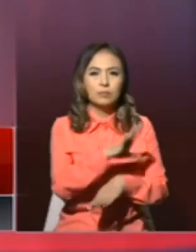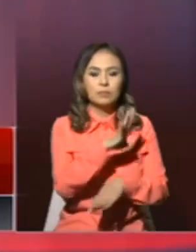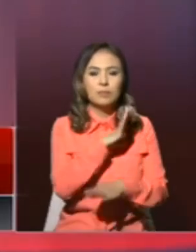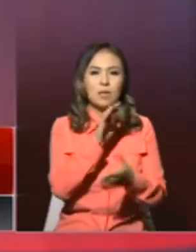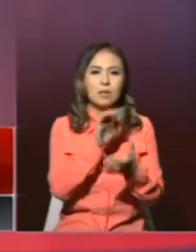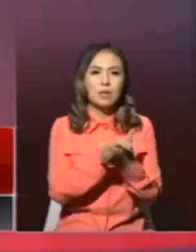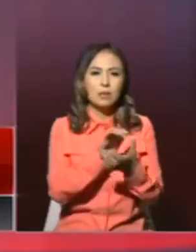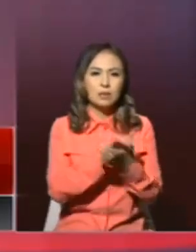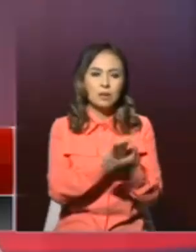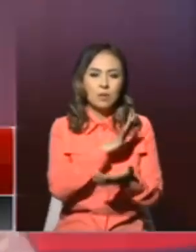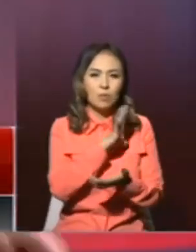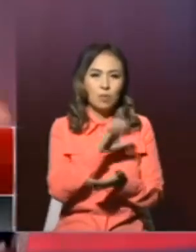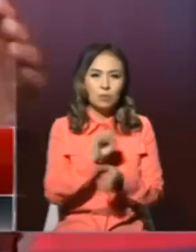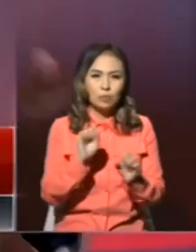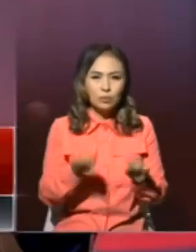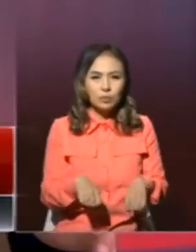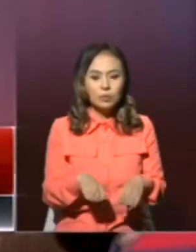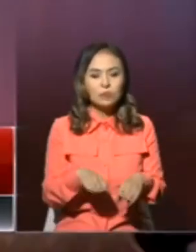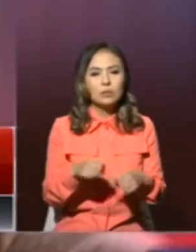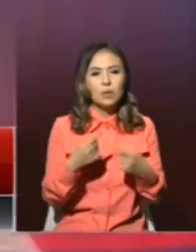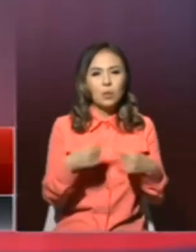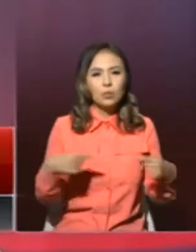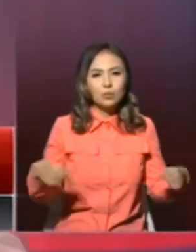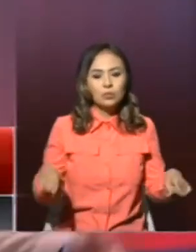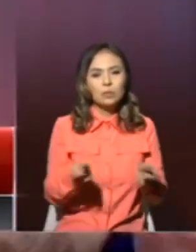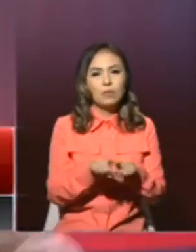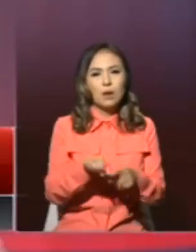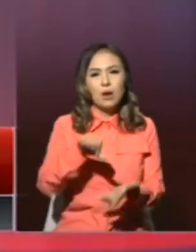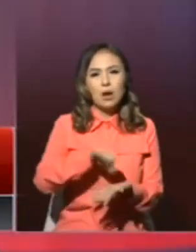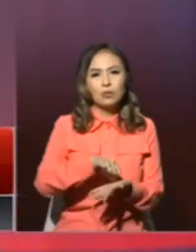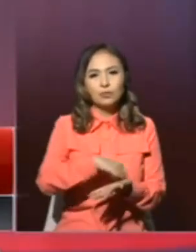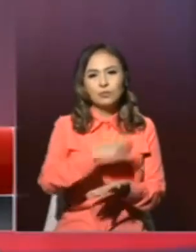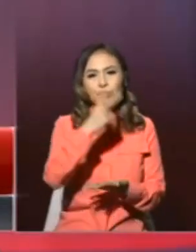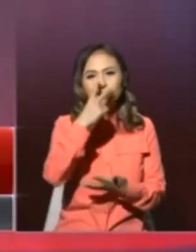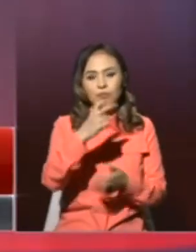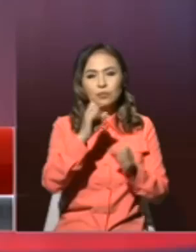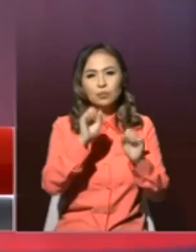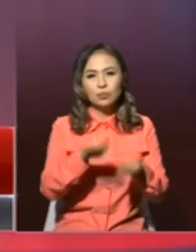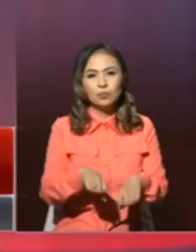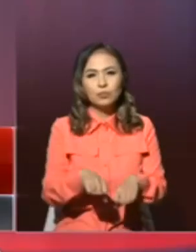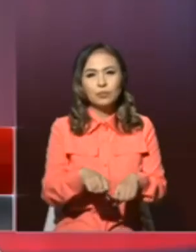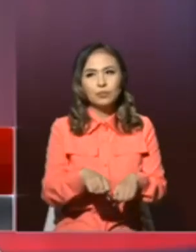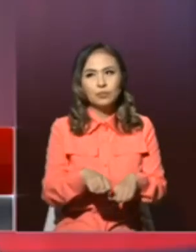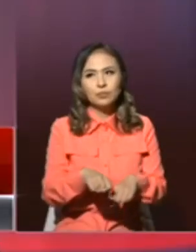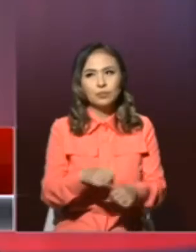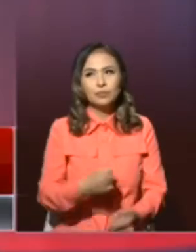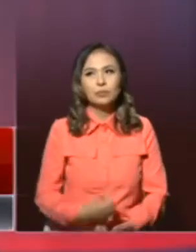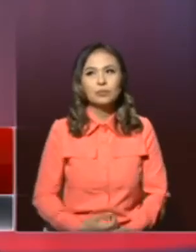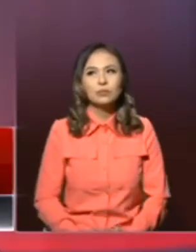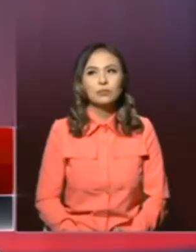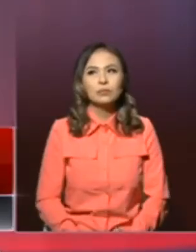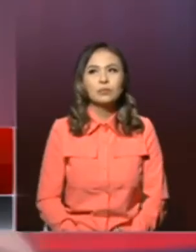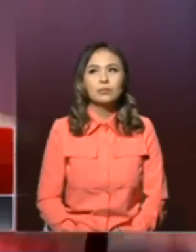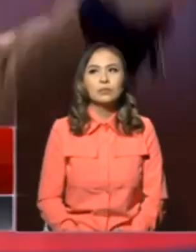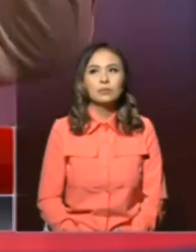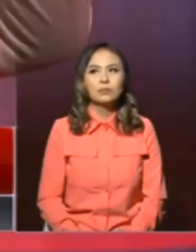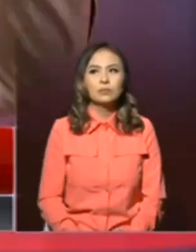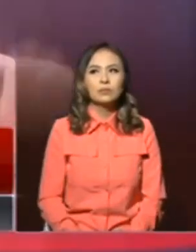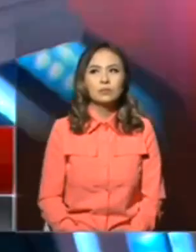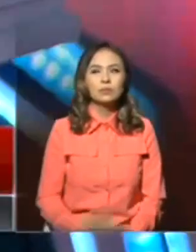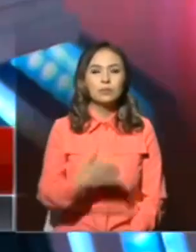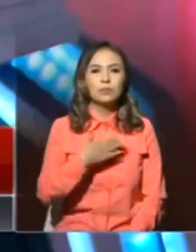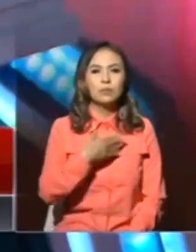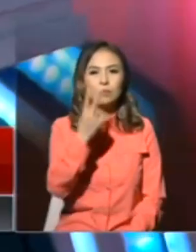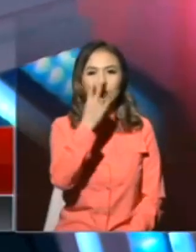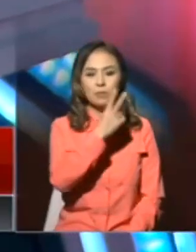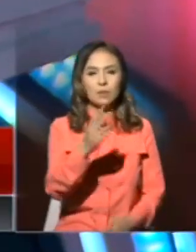Таныстарымыз болуы мүмкін, немесе тағы бір өзіміздің қатысушыларымыз көруі мүмкін, бізге айтады. Қалай күресесіздер сіздер оны? Біз олардың жаңағы